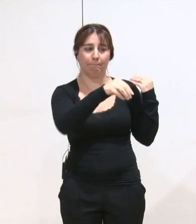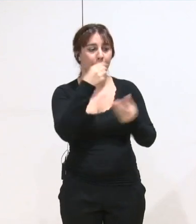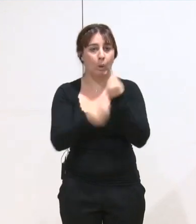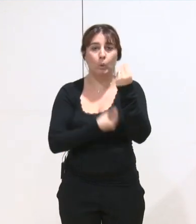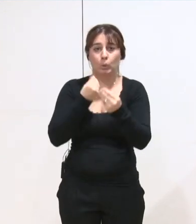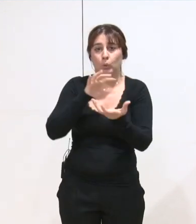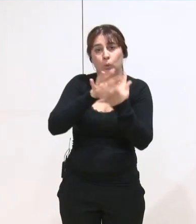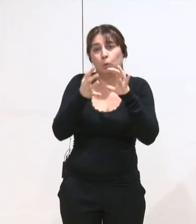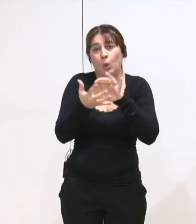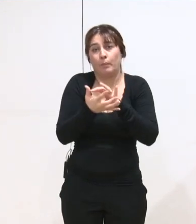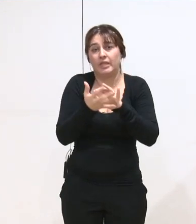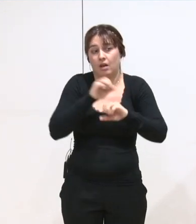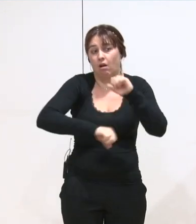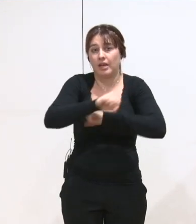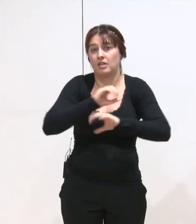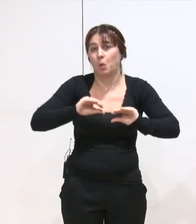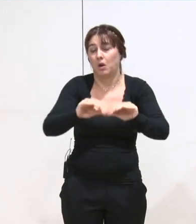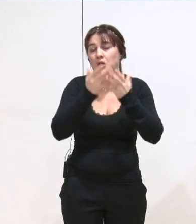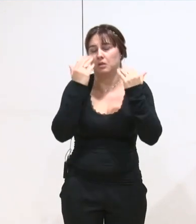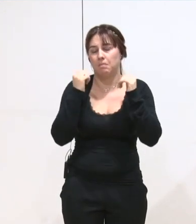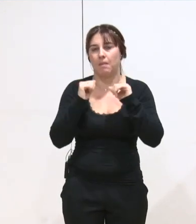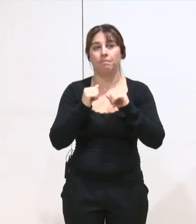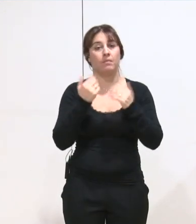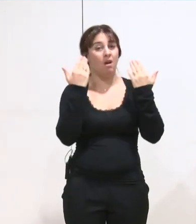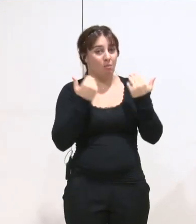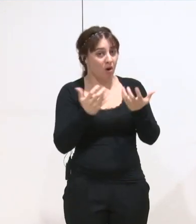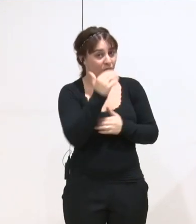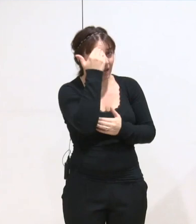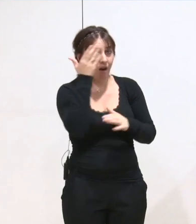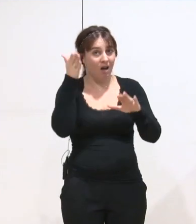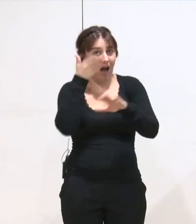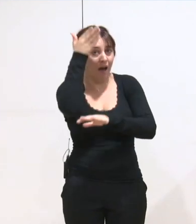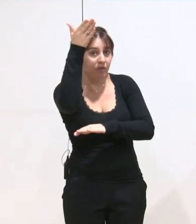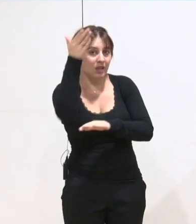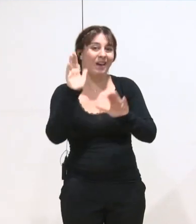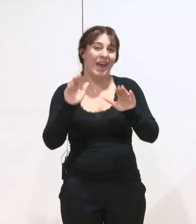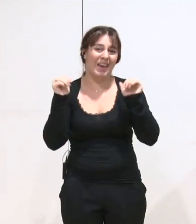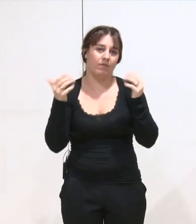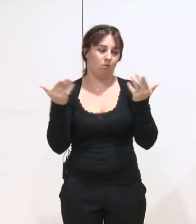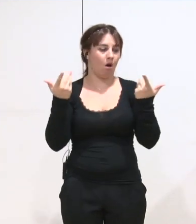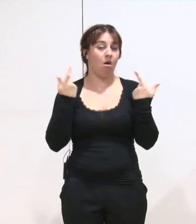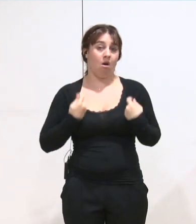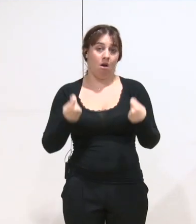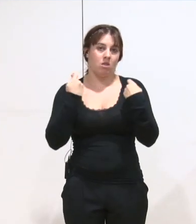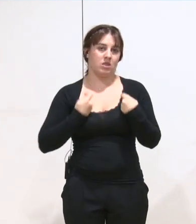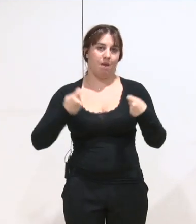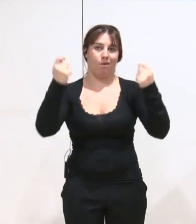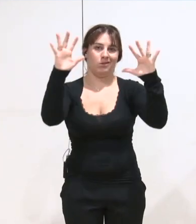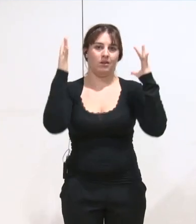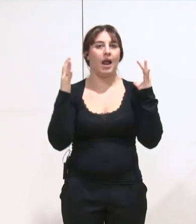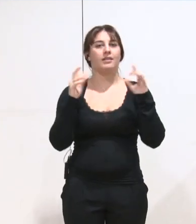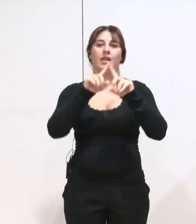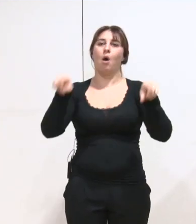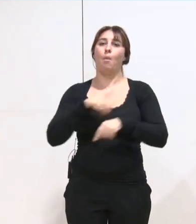compliquées. Moi, ma seule question, c'est de savoir si à l'avenir, on peut éviter en effet une dépense. Là, c'est à bon de commande. Donc,